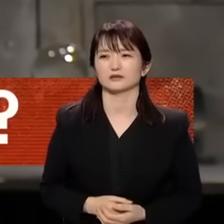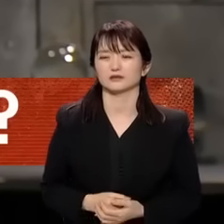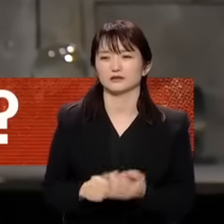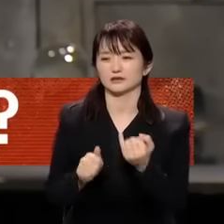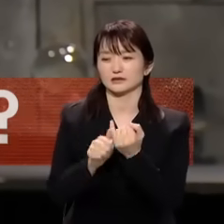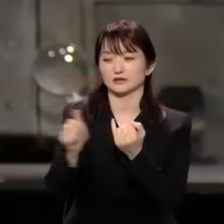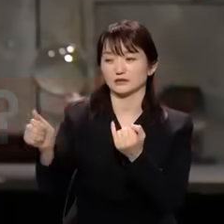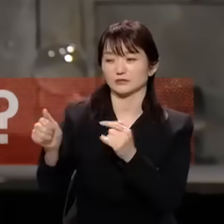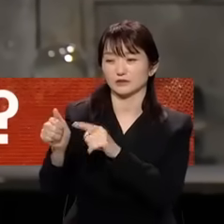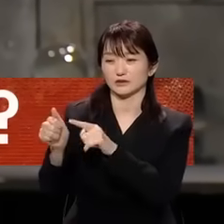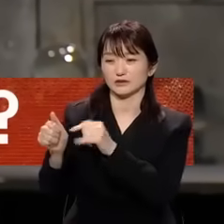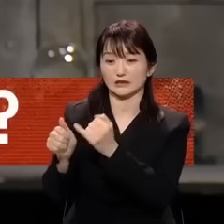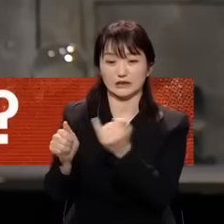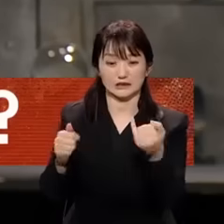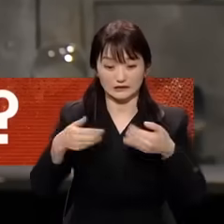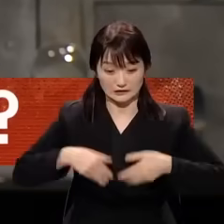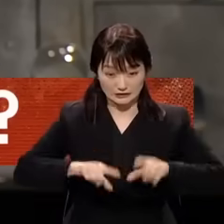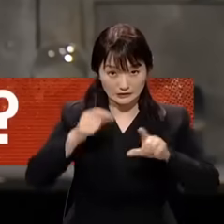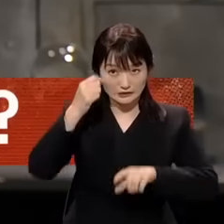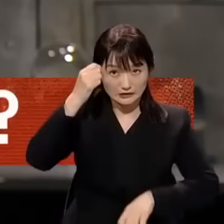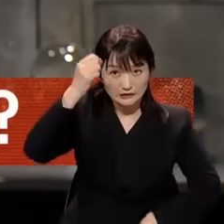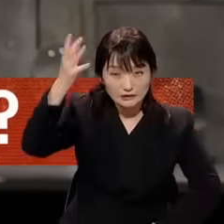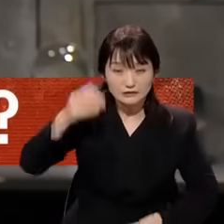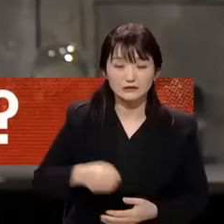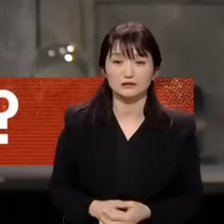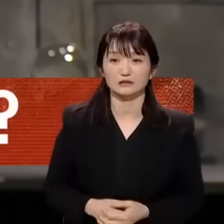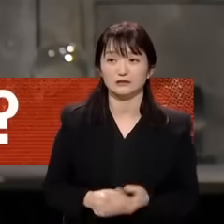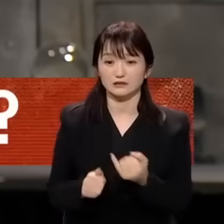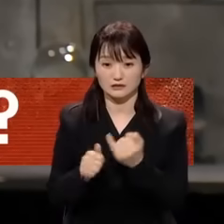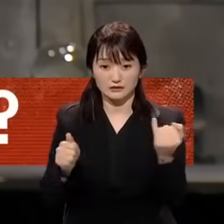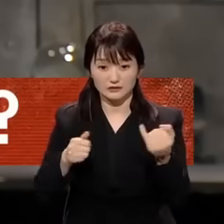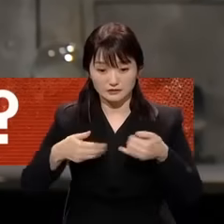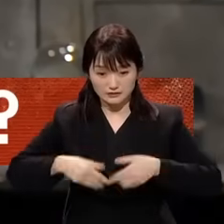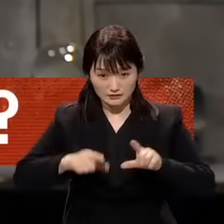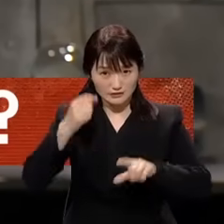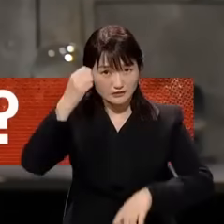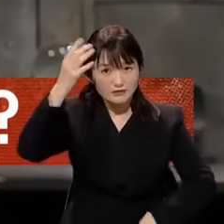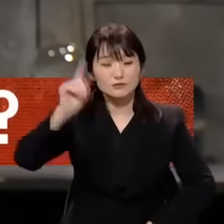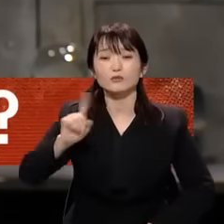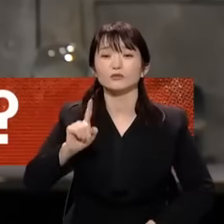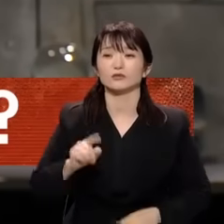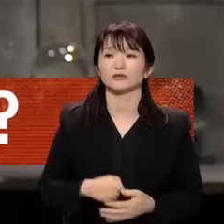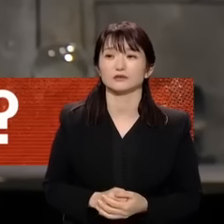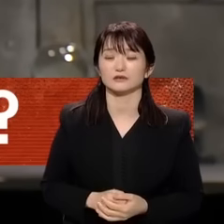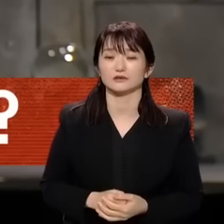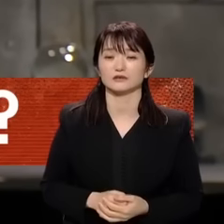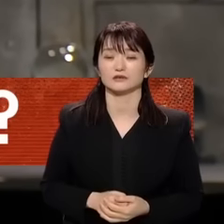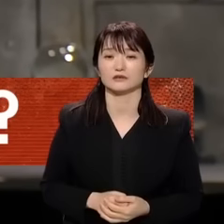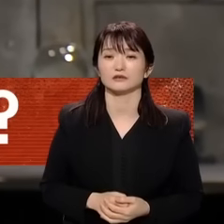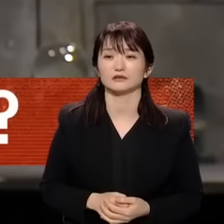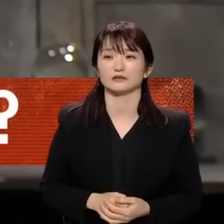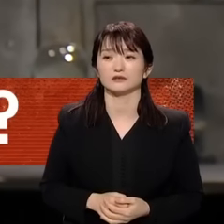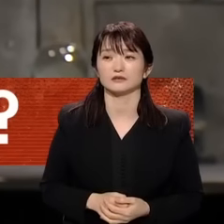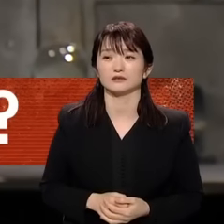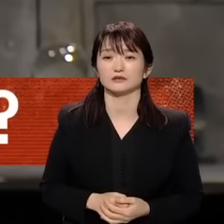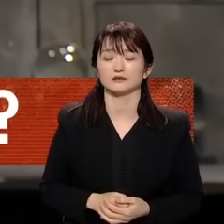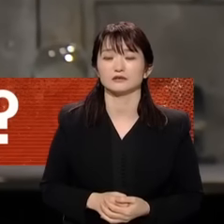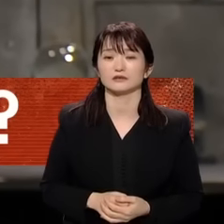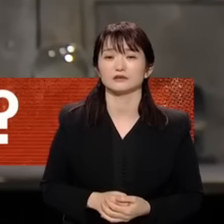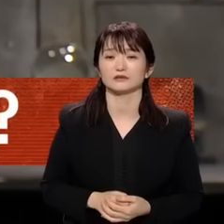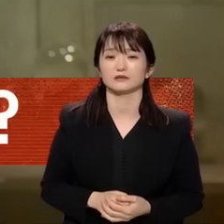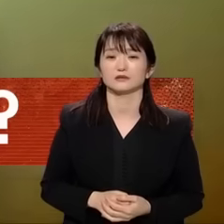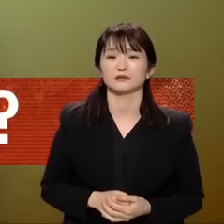까먹어 버리 이고 챙겨 주시도 아무리 바빠도 그렇 하나의 생 까먹는 사람이 어디 있습니까 아예 혼자 키우고 있는데 저럴 때는요